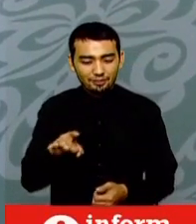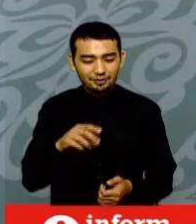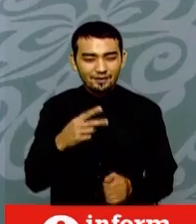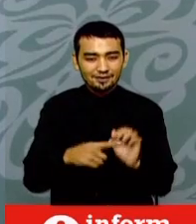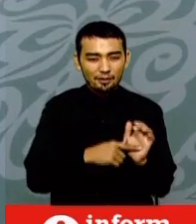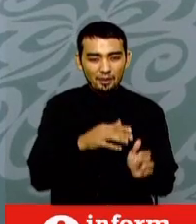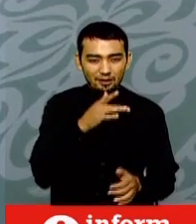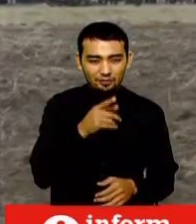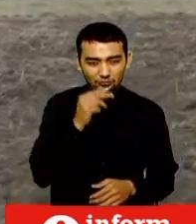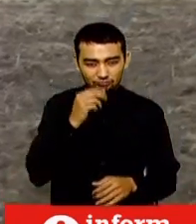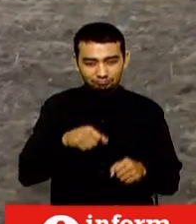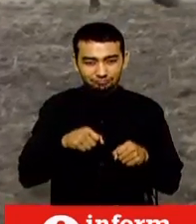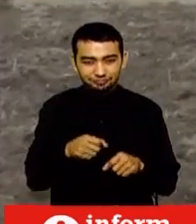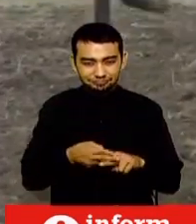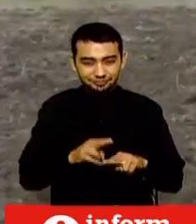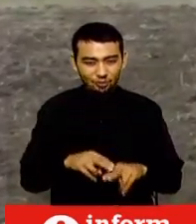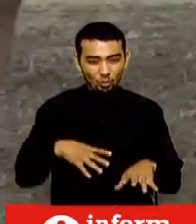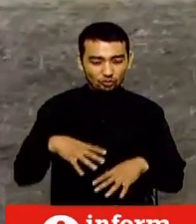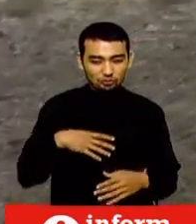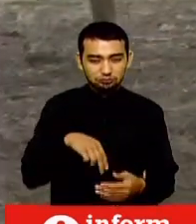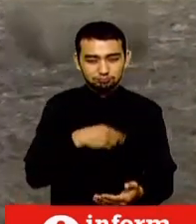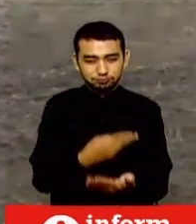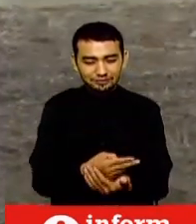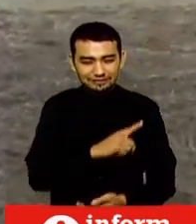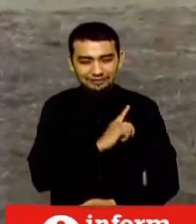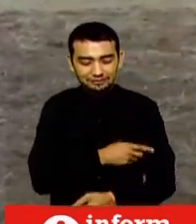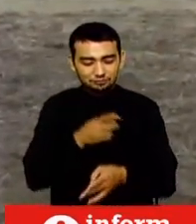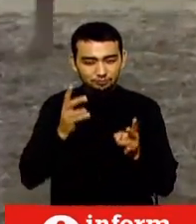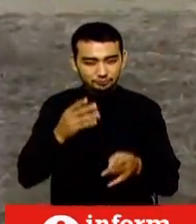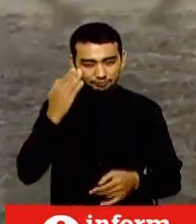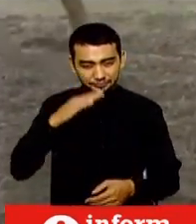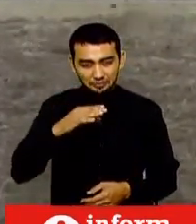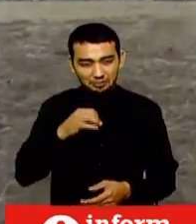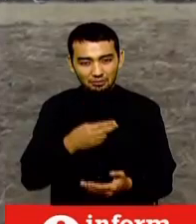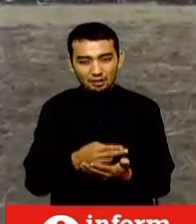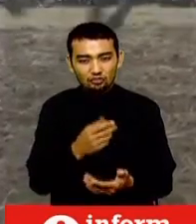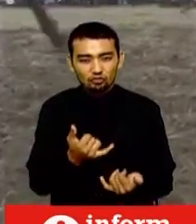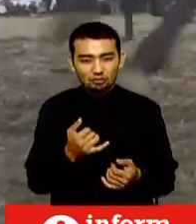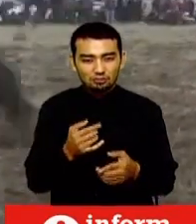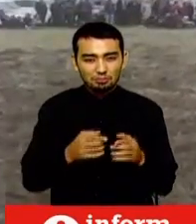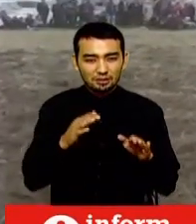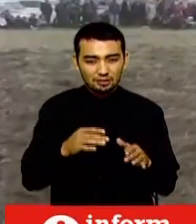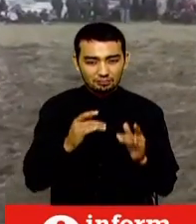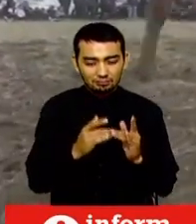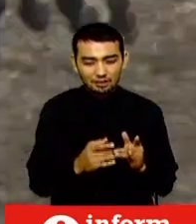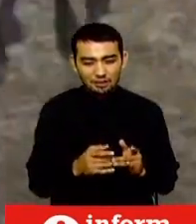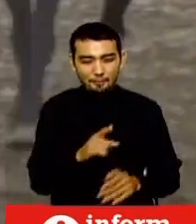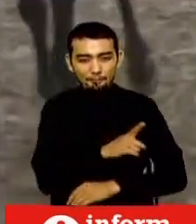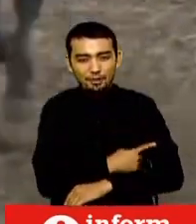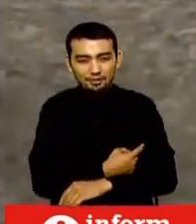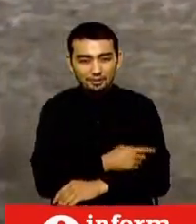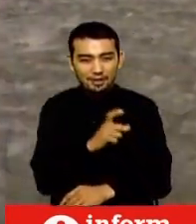в национальной игре и после неудачного падения сильно травмировался. Сейчас он находится в реанимации. Мужчина госпитализирован в